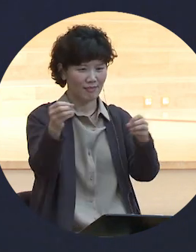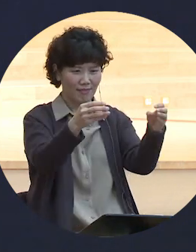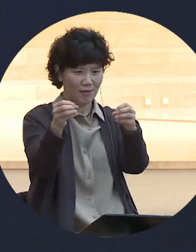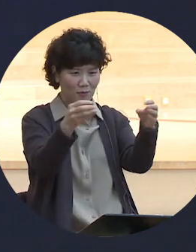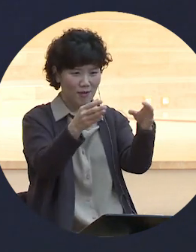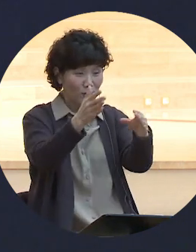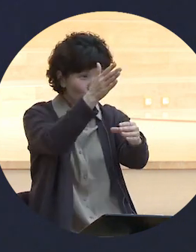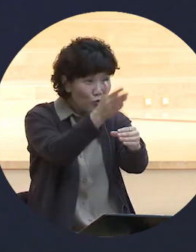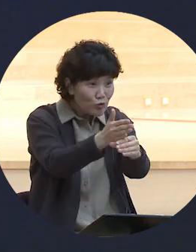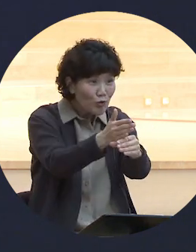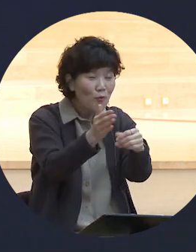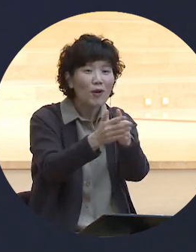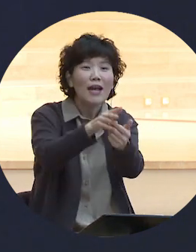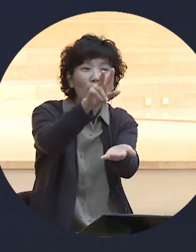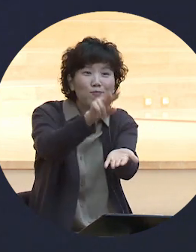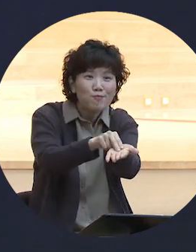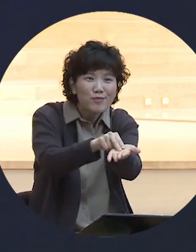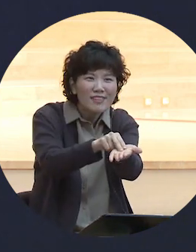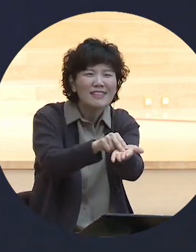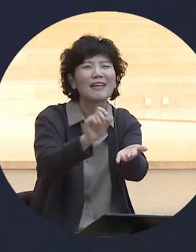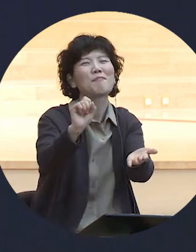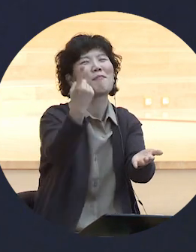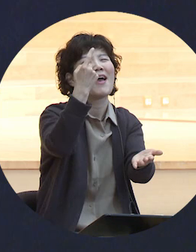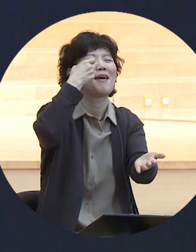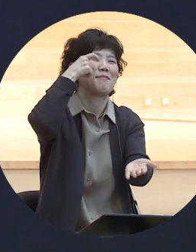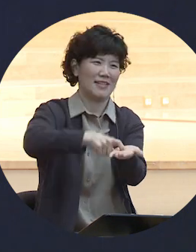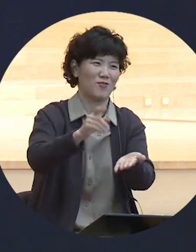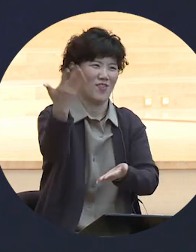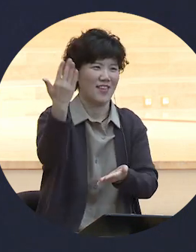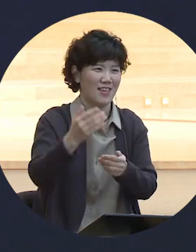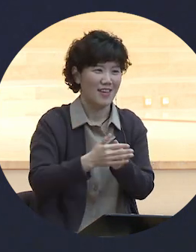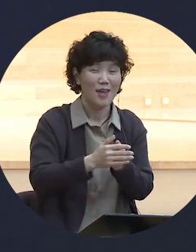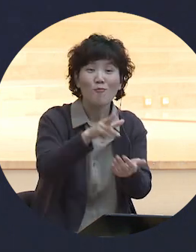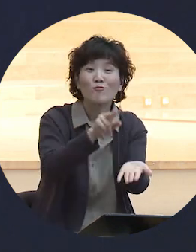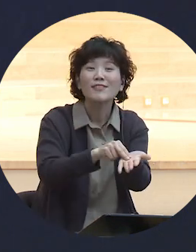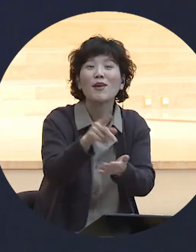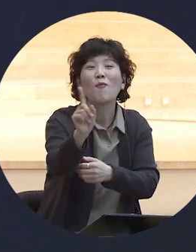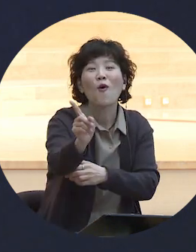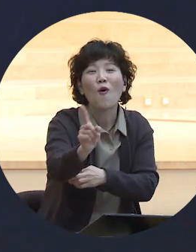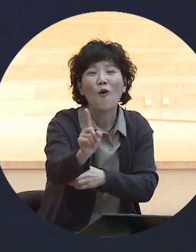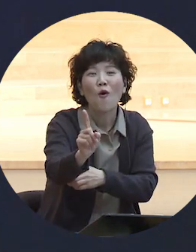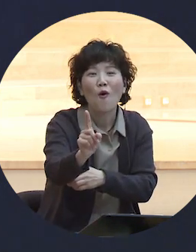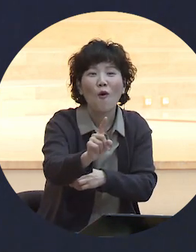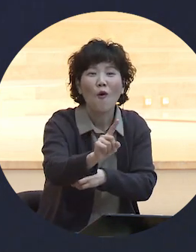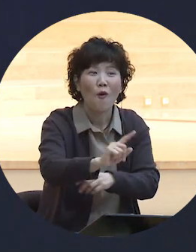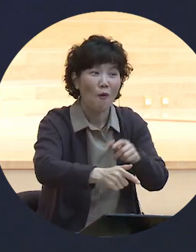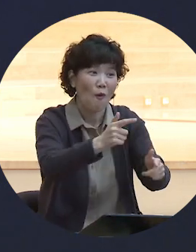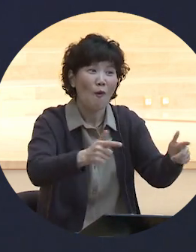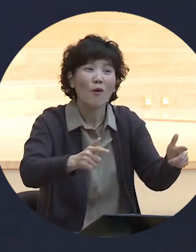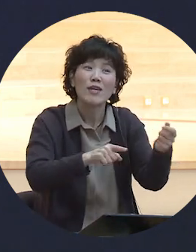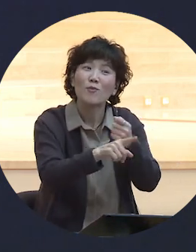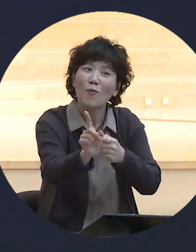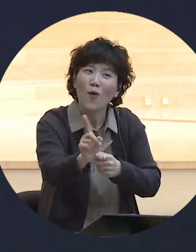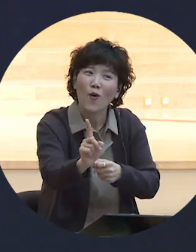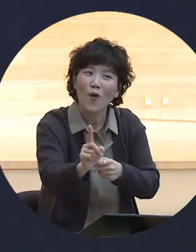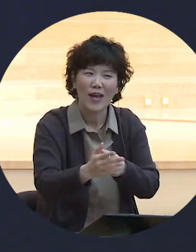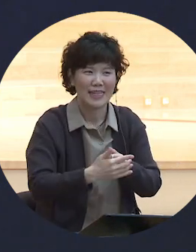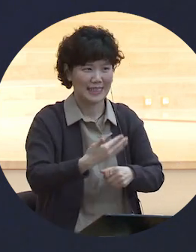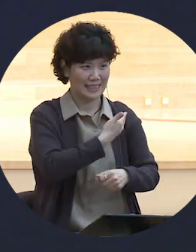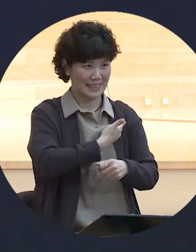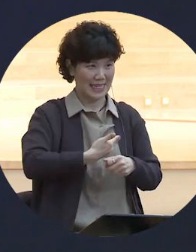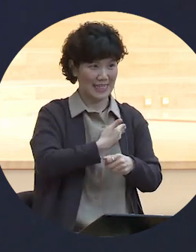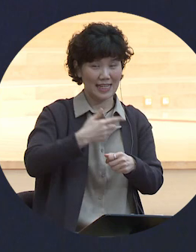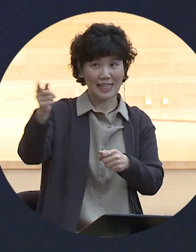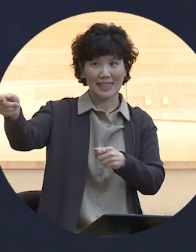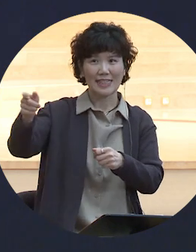중에 문제의 원인을 발견하게 된 거예요. 문제가 뭐였을까요? 이 제자는 스승이